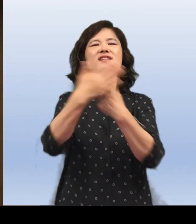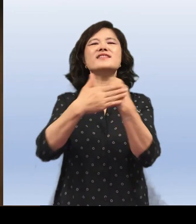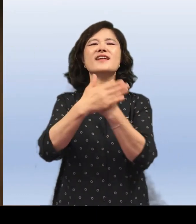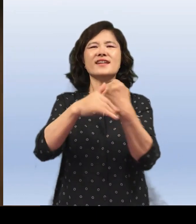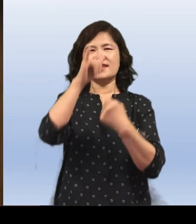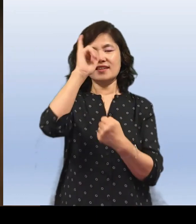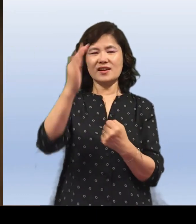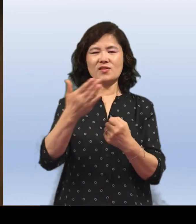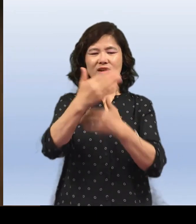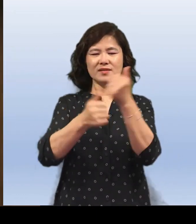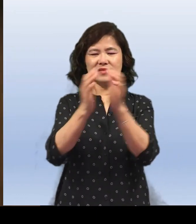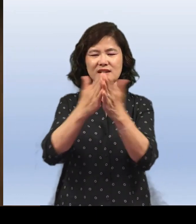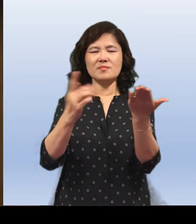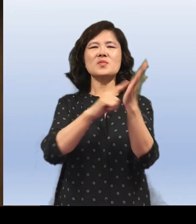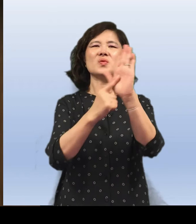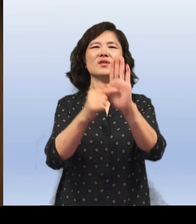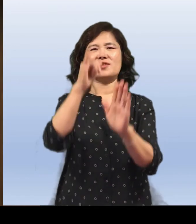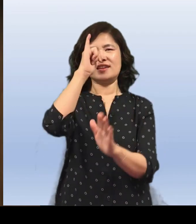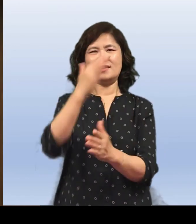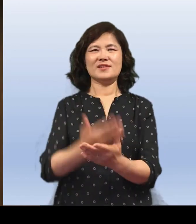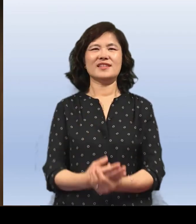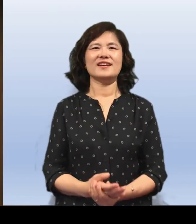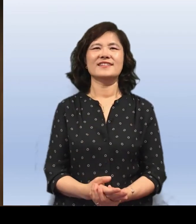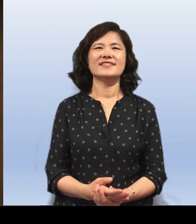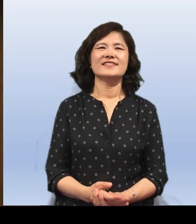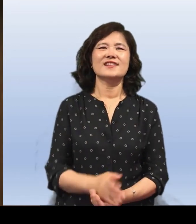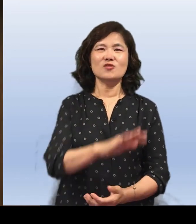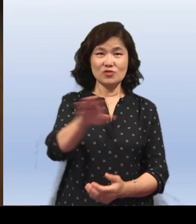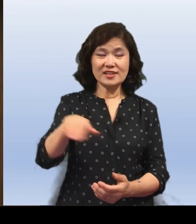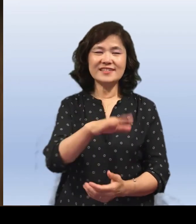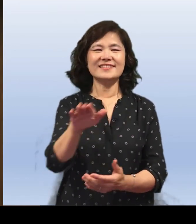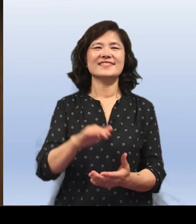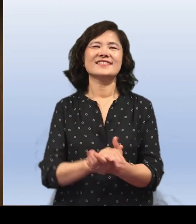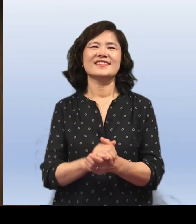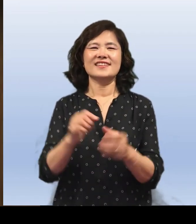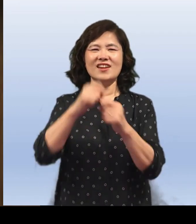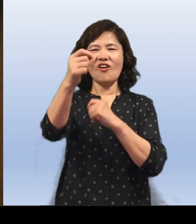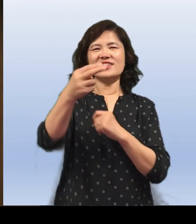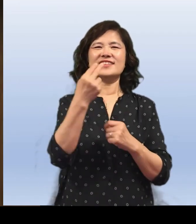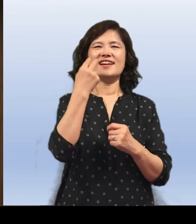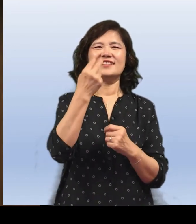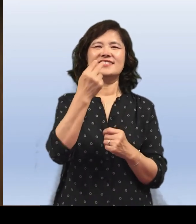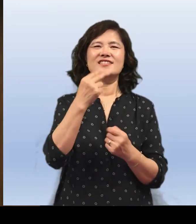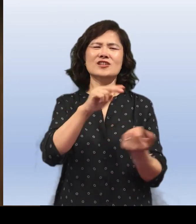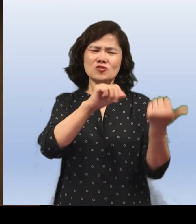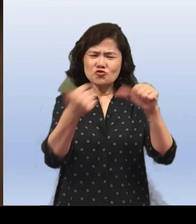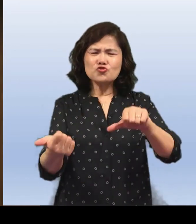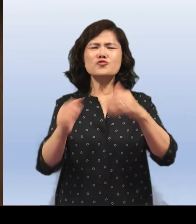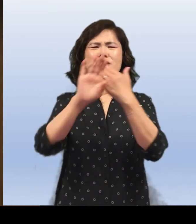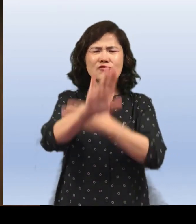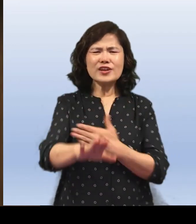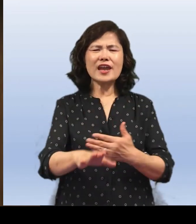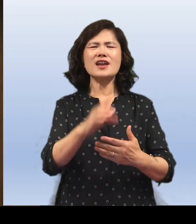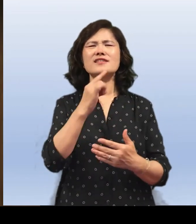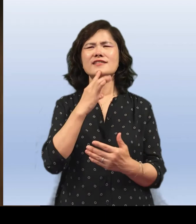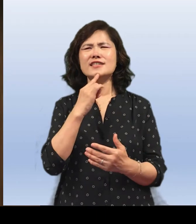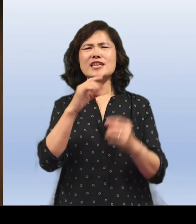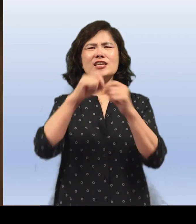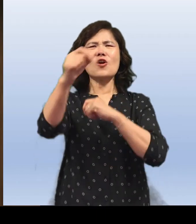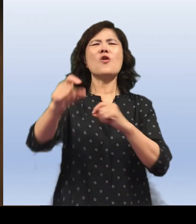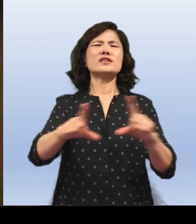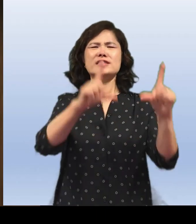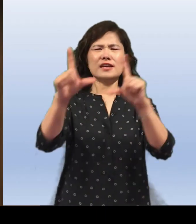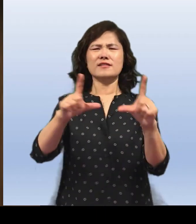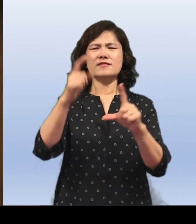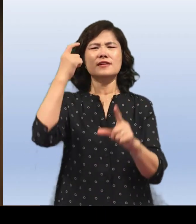것이라고 성경은 표현하고 있는 것입니다. 여러분, 우리는 영생을 죽음 이후에 단지 영원히 사는